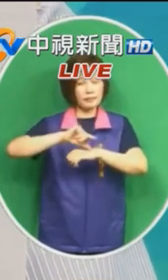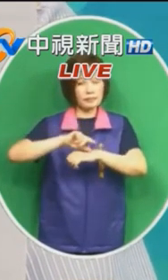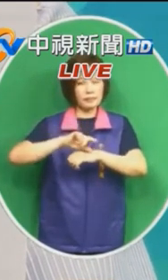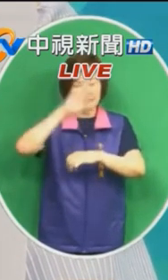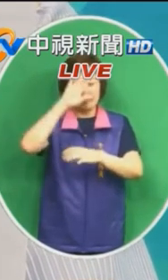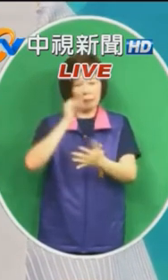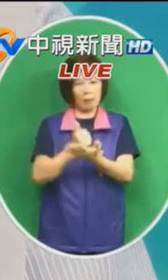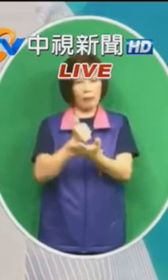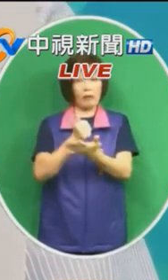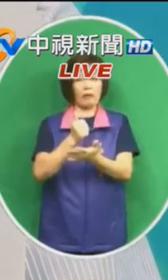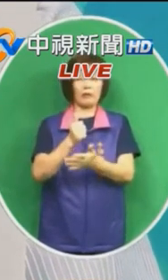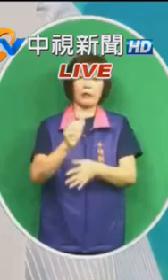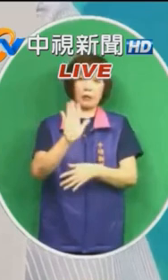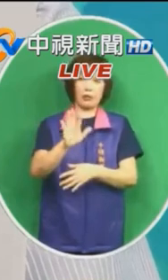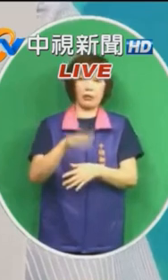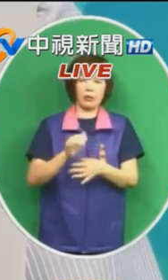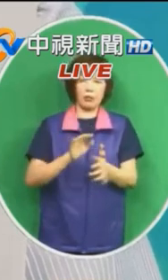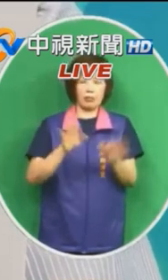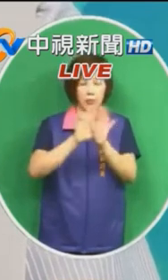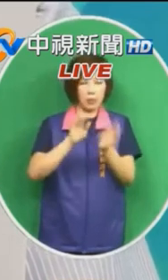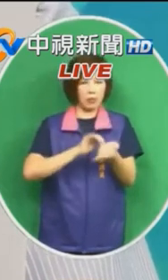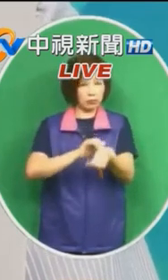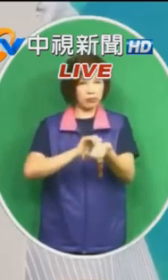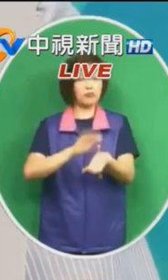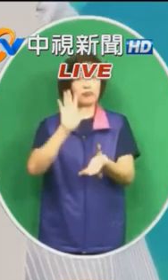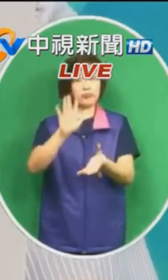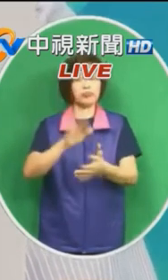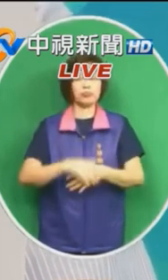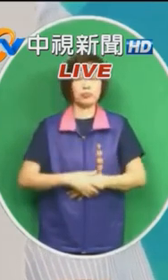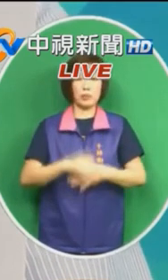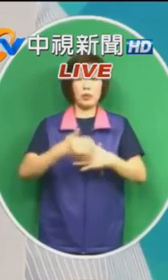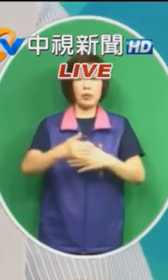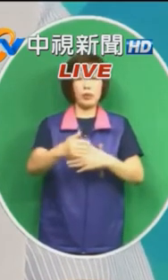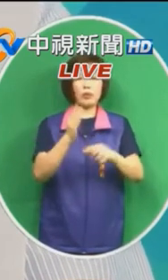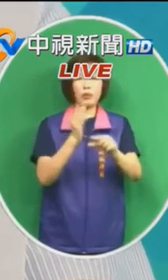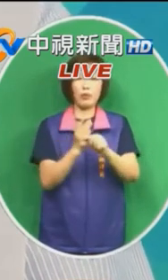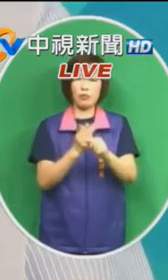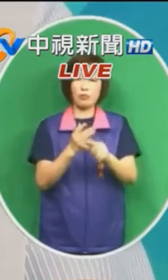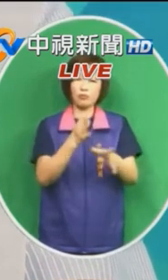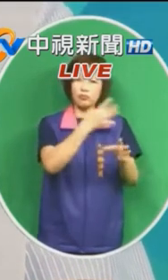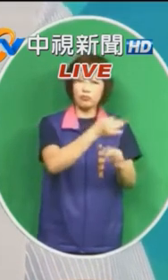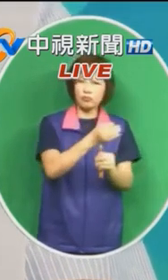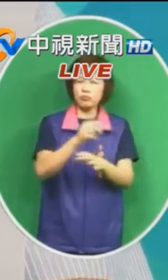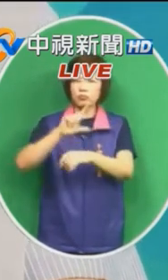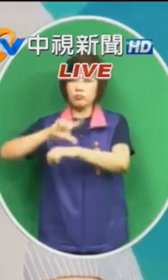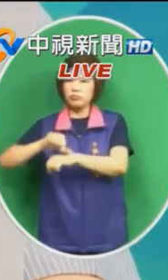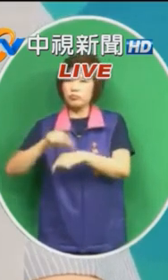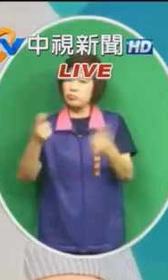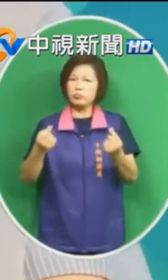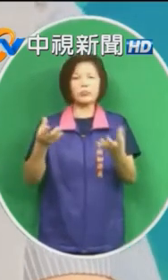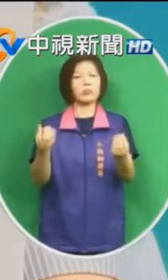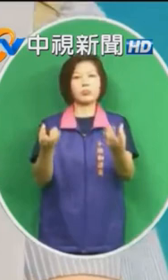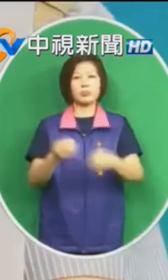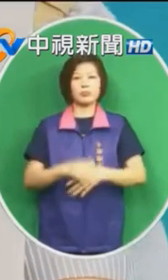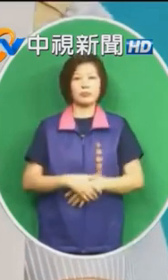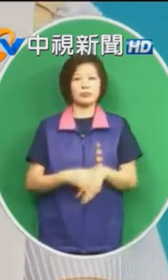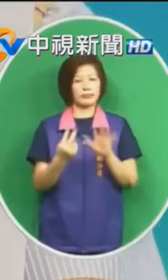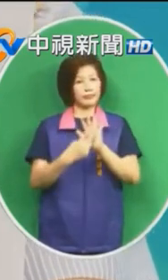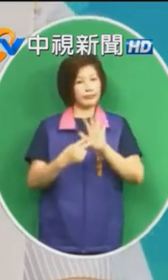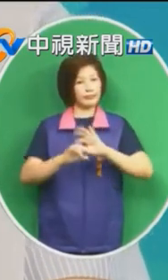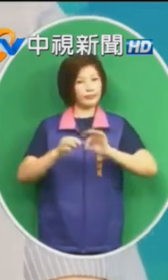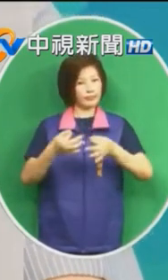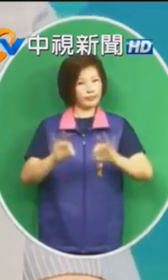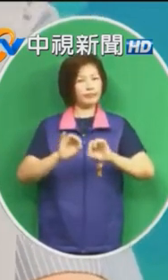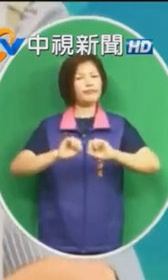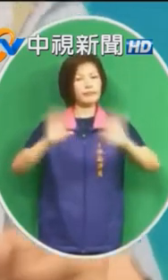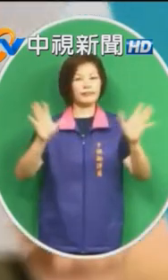呢，有到访医看门诊啊，这中间并没有重叠的一个足迹。那以上是跟各位在做这样的一个